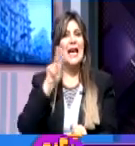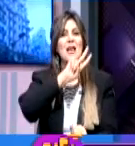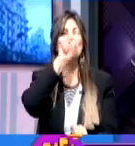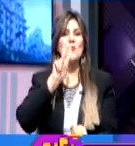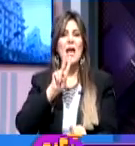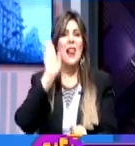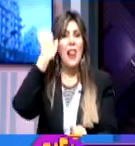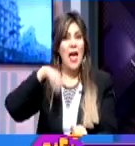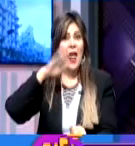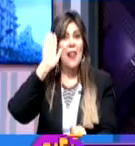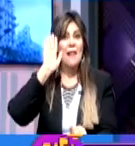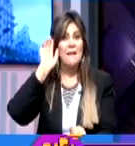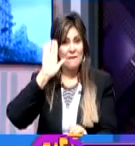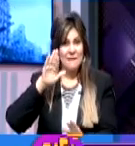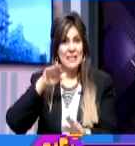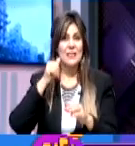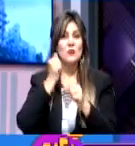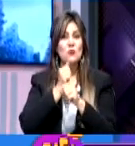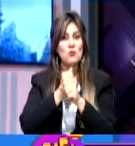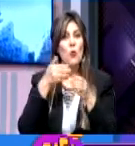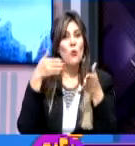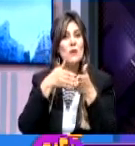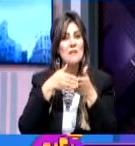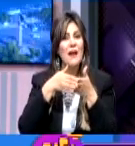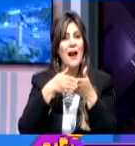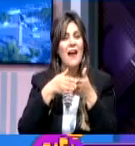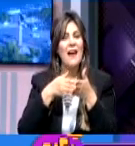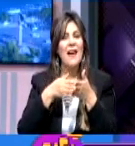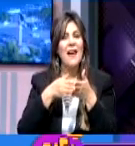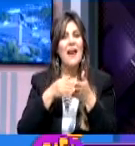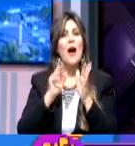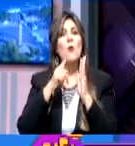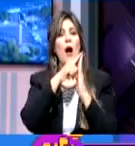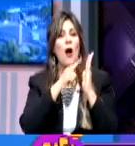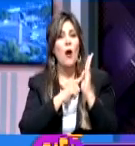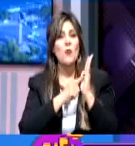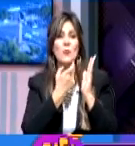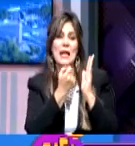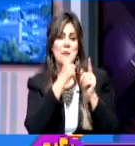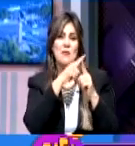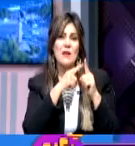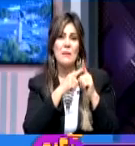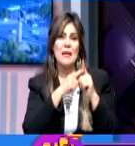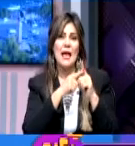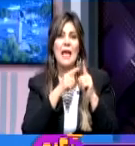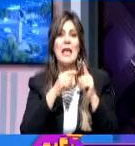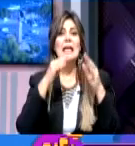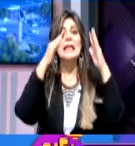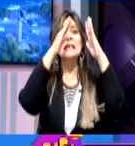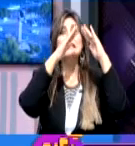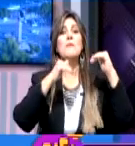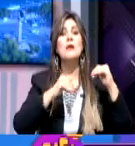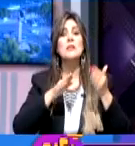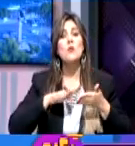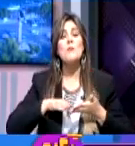طبعا قانون او قطاع خاص؟ هو القانون 5% المفروض ان بيضمن من الدوله بتساعد في ده. لا في